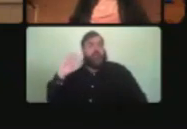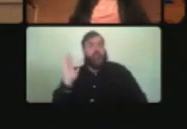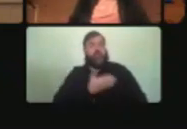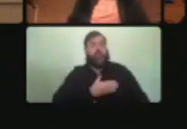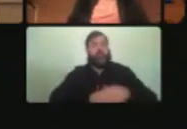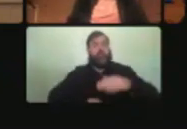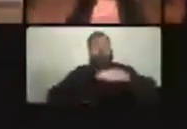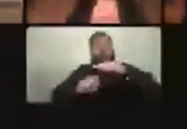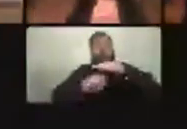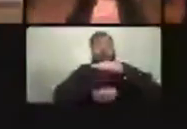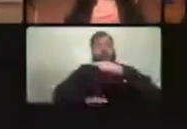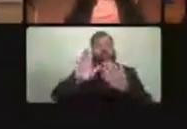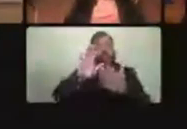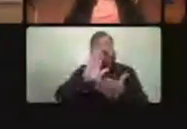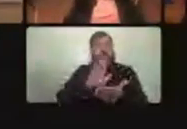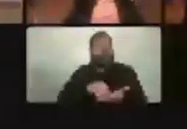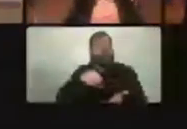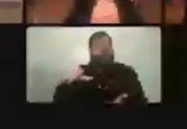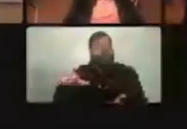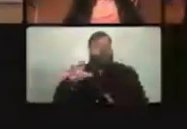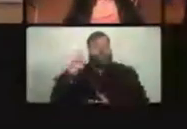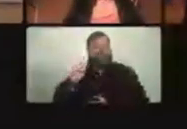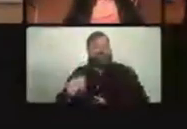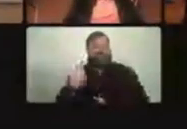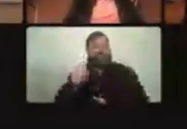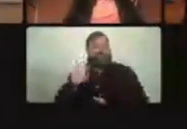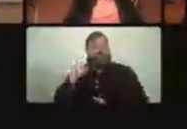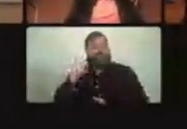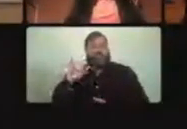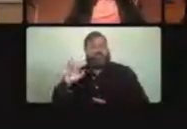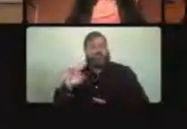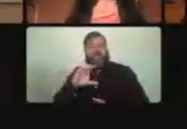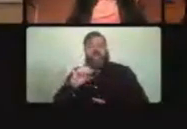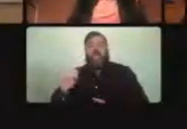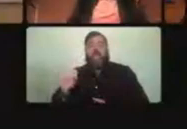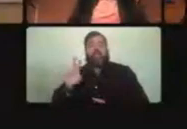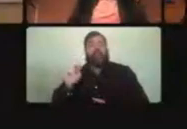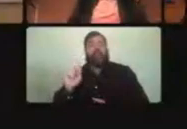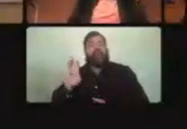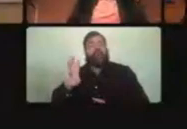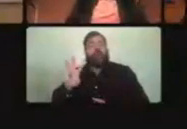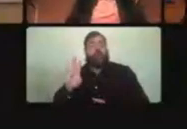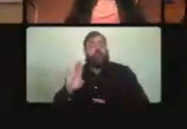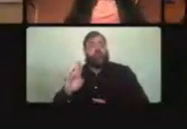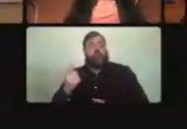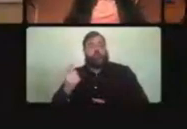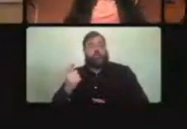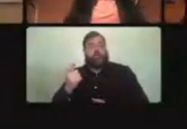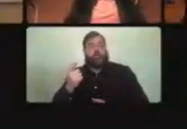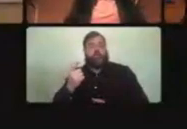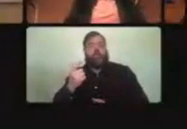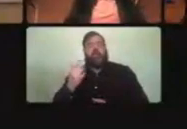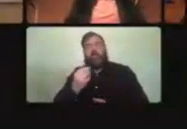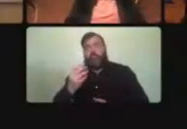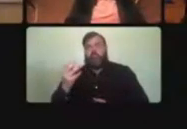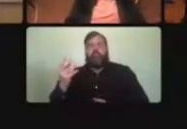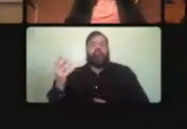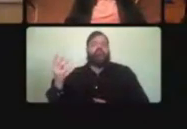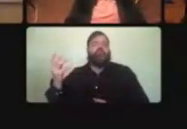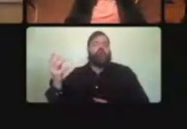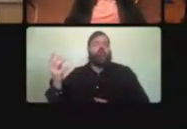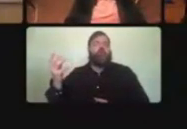Na tuna kwa kweli tuna maeneo kama Newburgh na South Dakota.